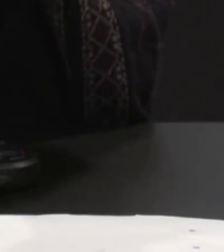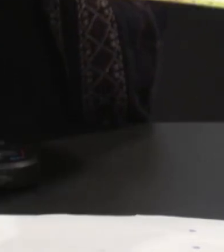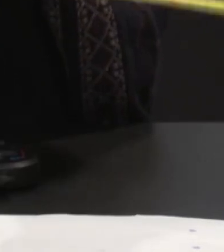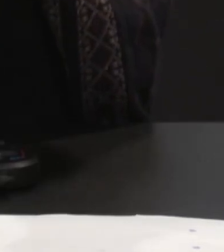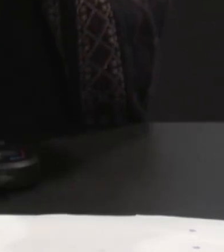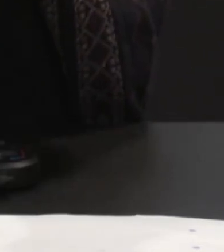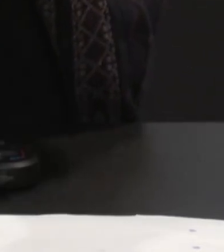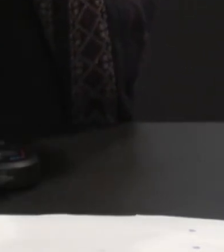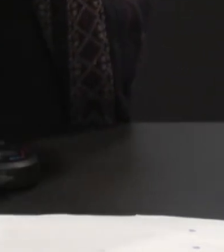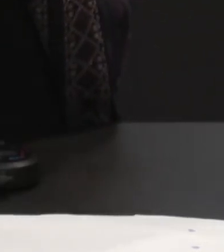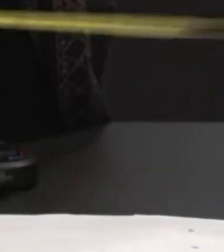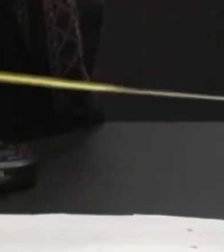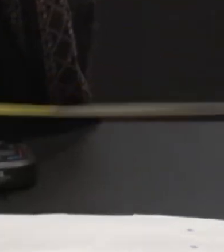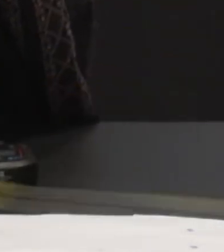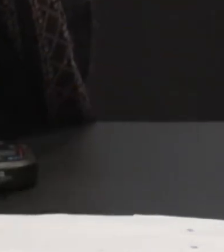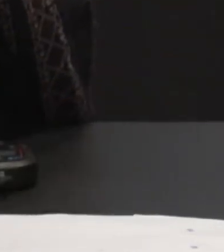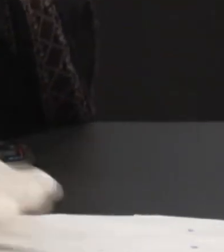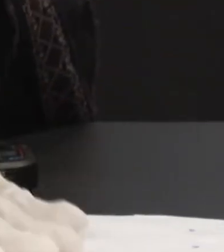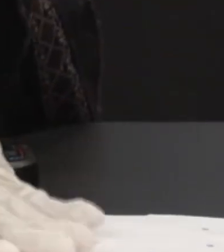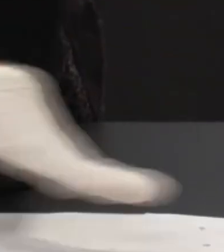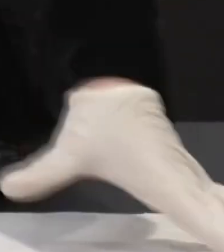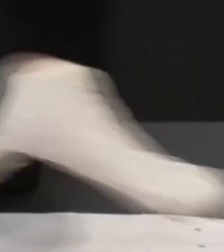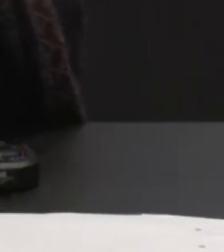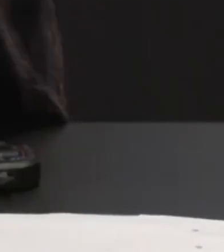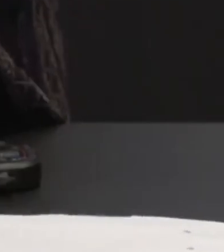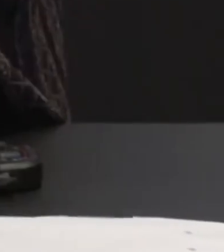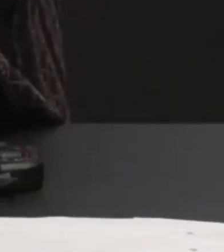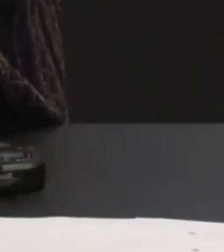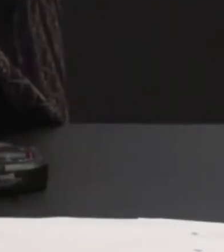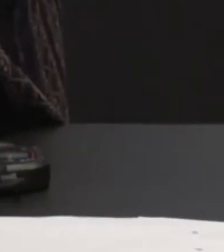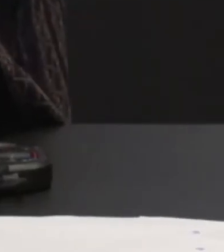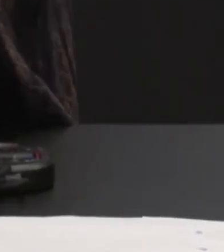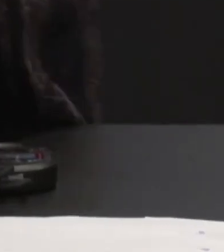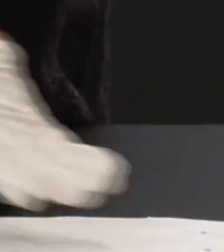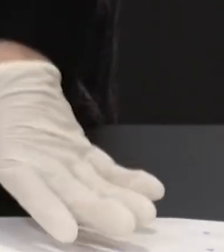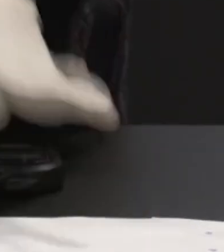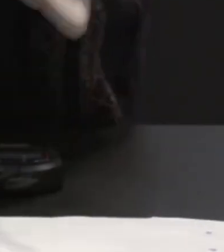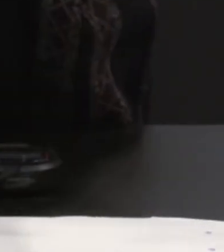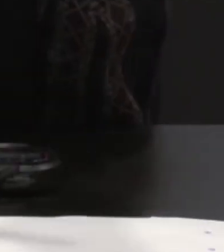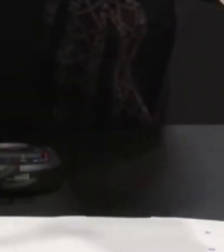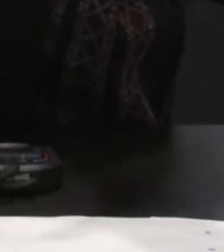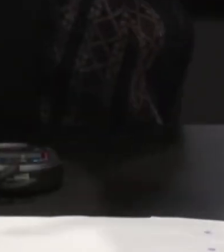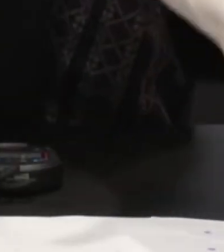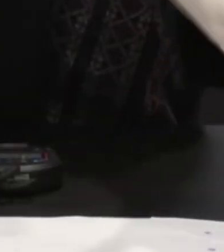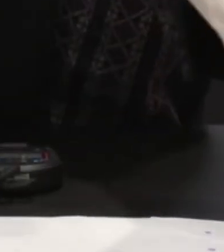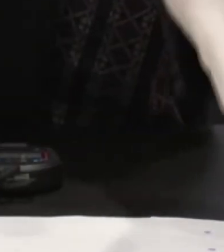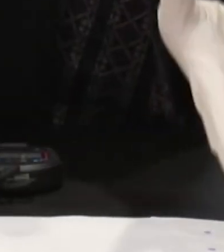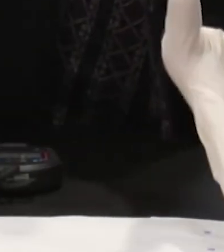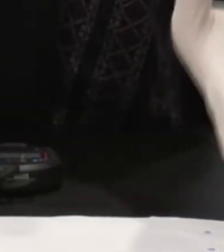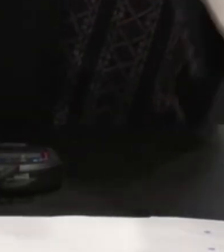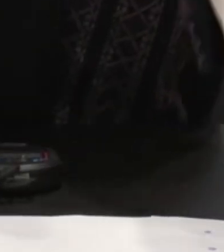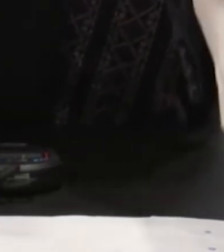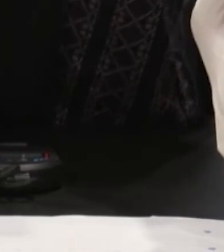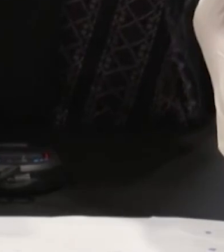50 هنا وابدا الانطلاق من الصفر الى ماذا الى ال 50 اغلق افتح ساعه